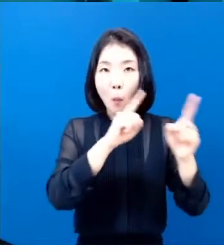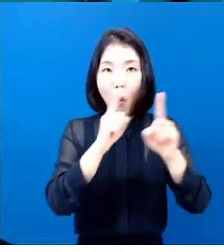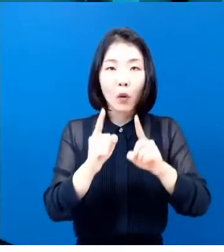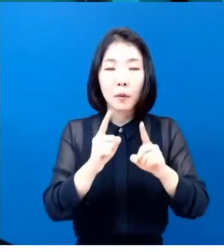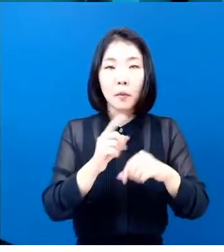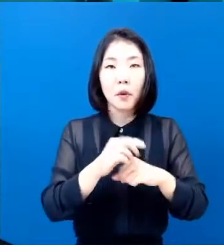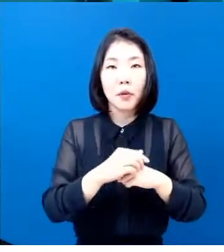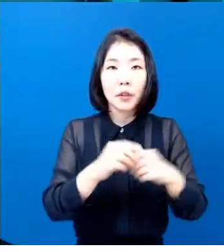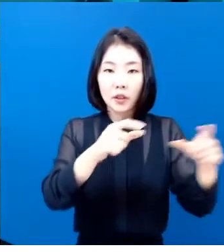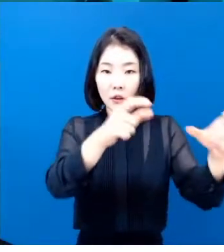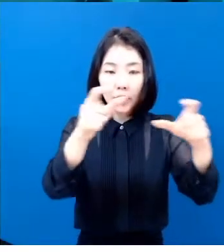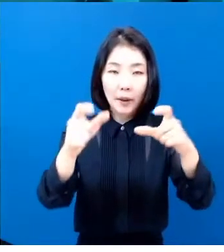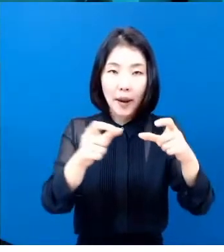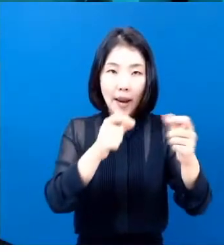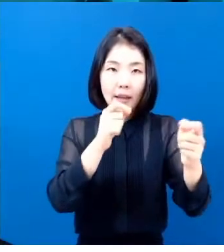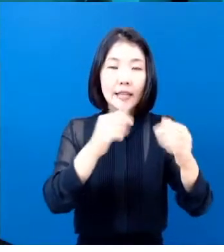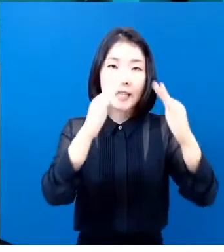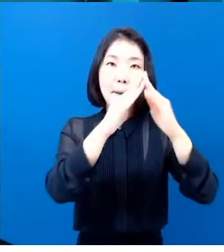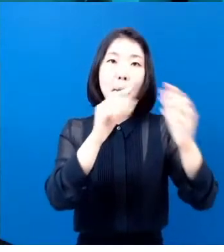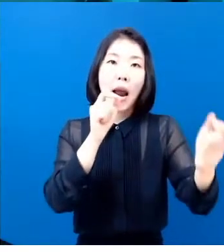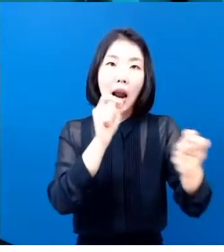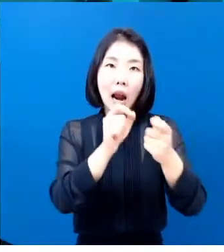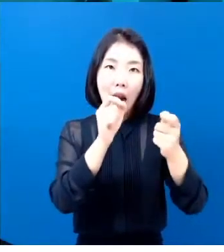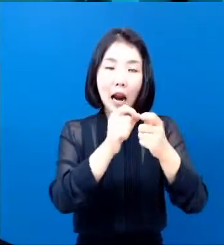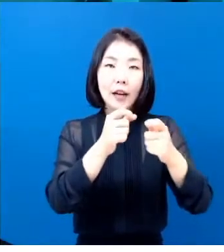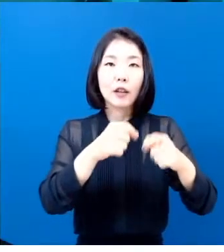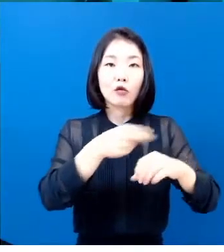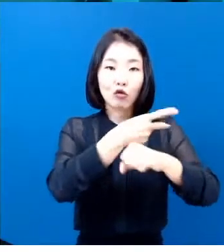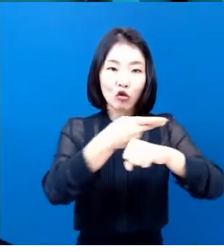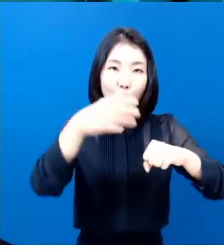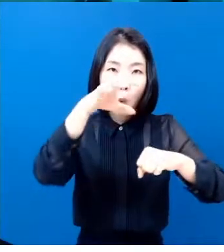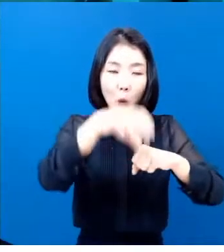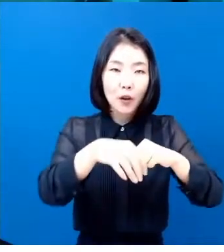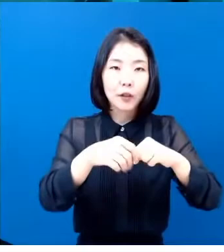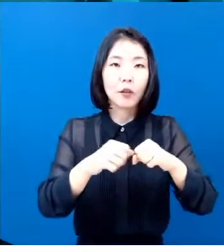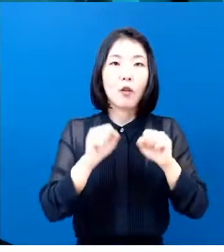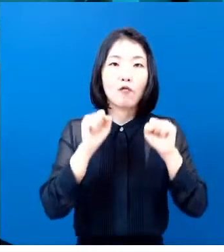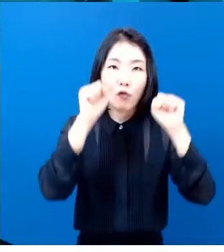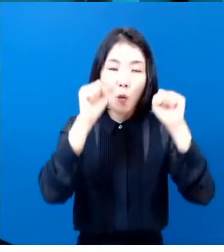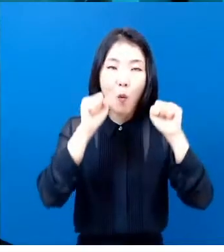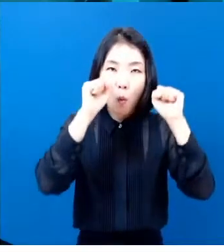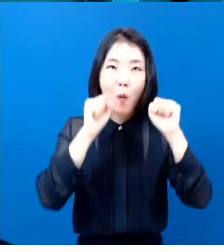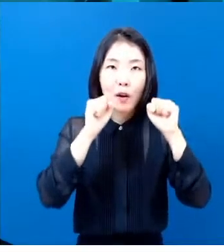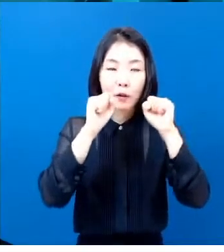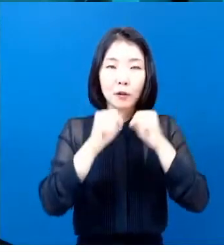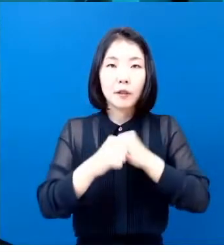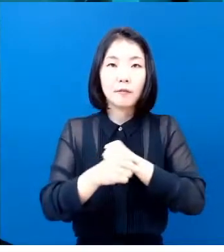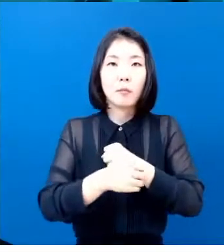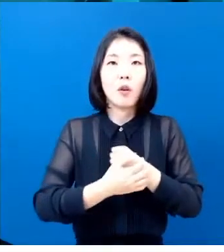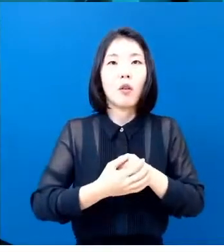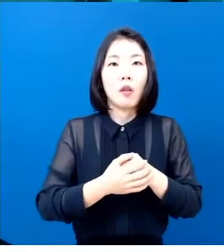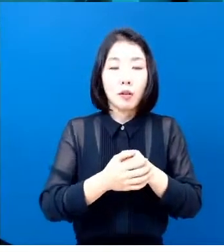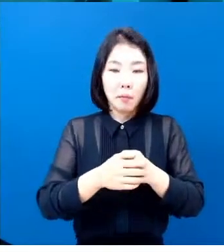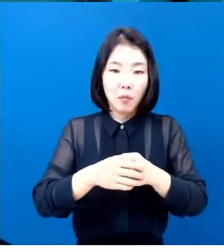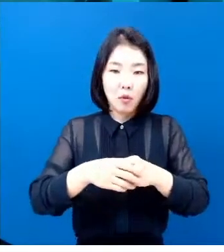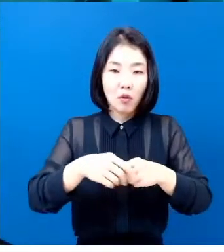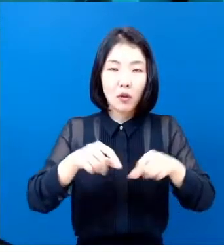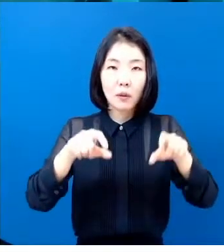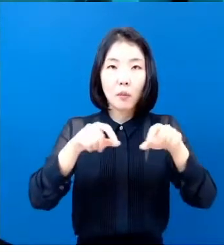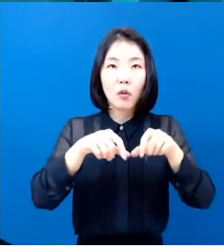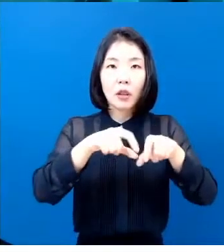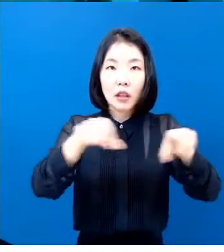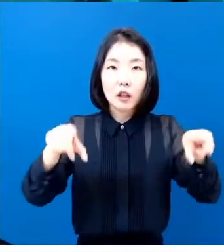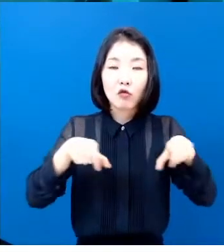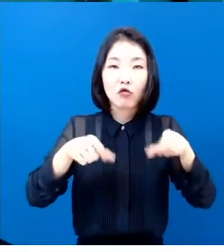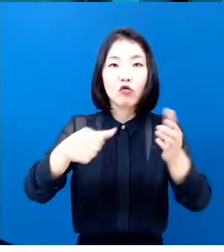가까운지 역사의 수영장에서 쉽게 따라할 수 있도록 수중 스트레칭 다양한 기구를 이용한 수중 운동 등